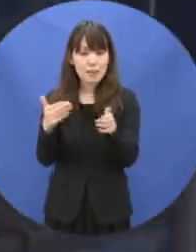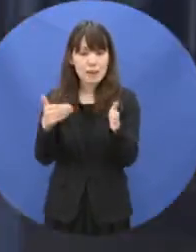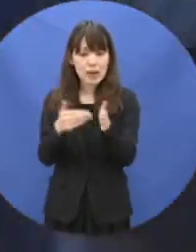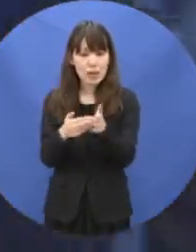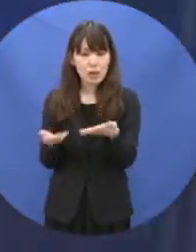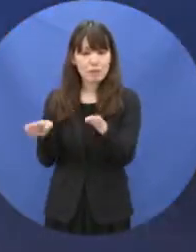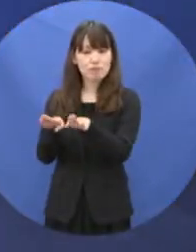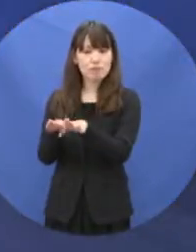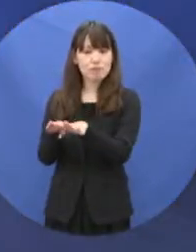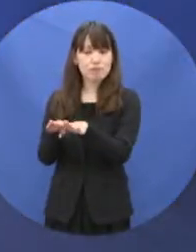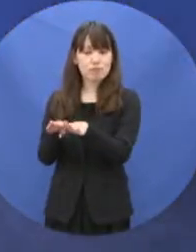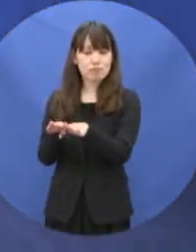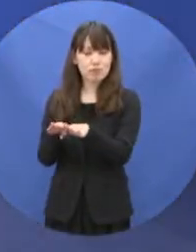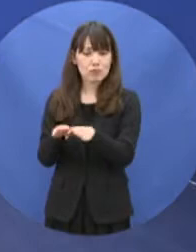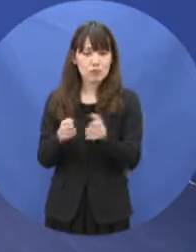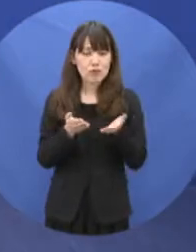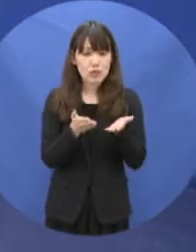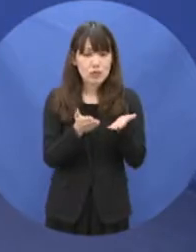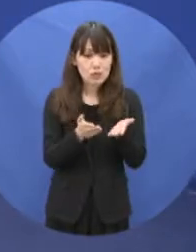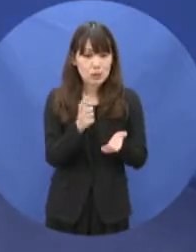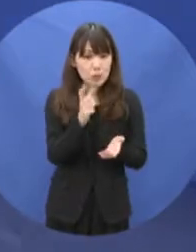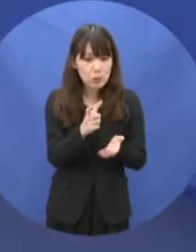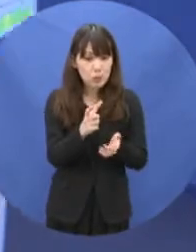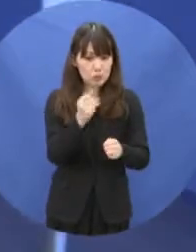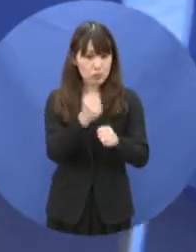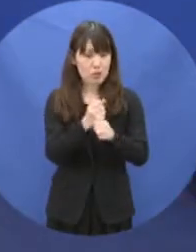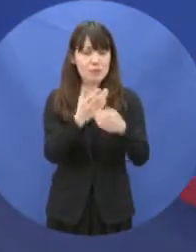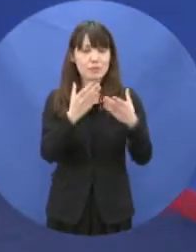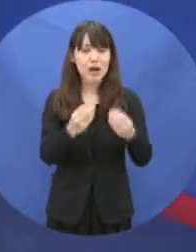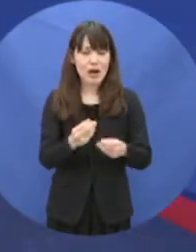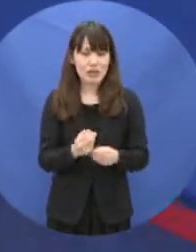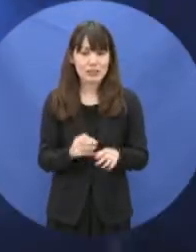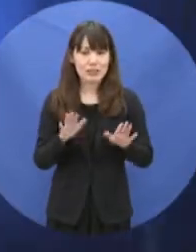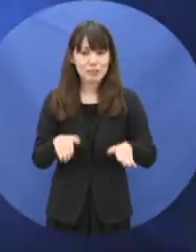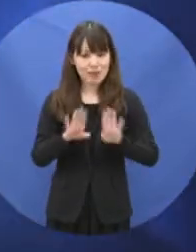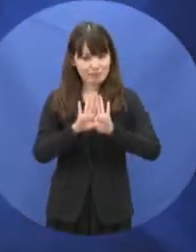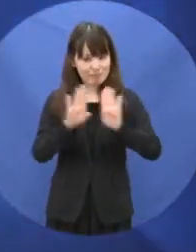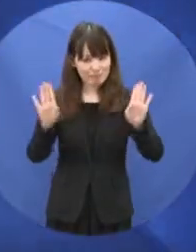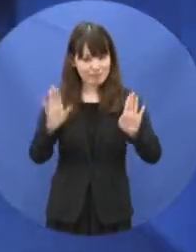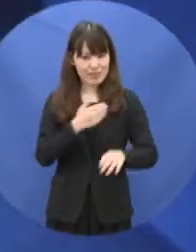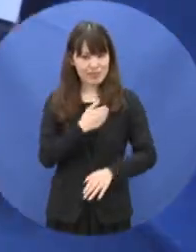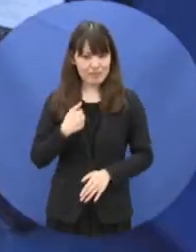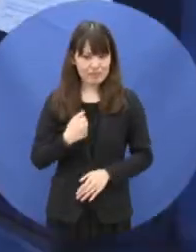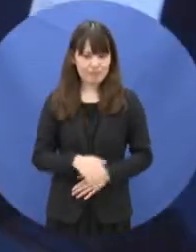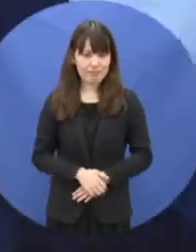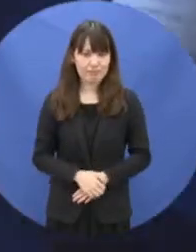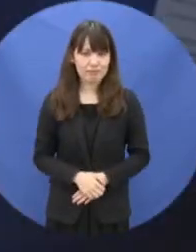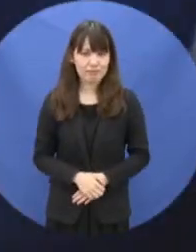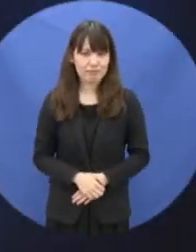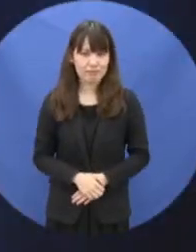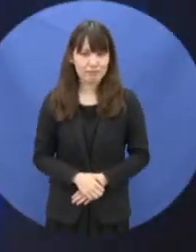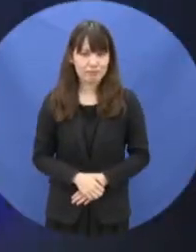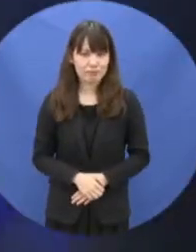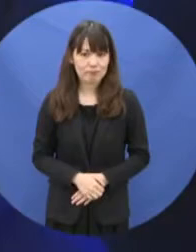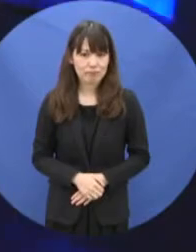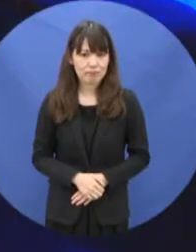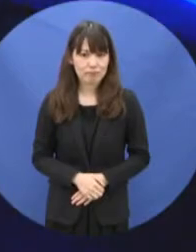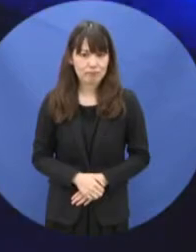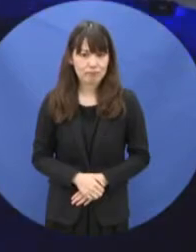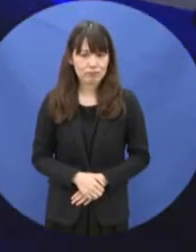したが、耐震補強工事が完了し、今では一般公開されています。 見えてきましたよ。 え、